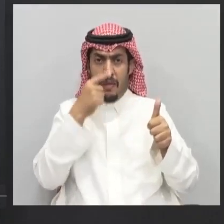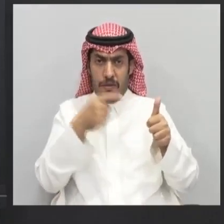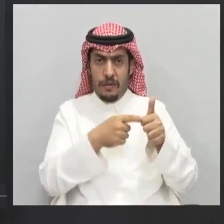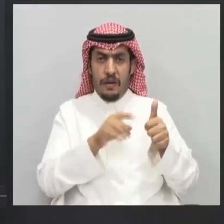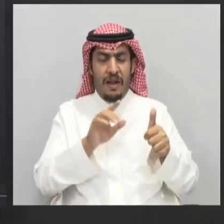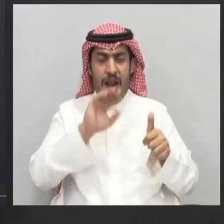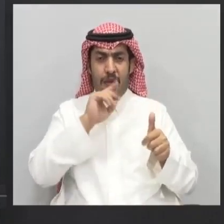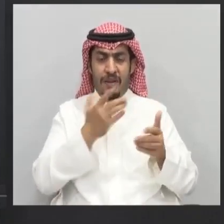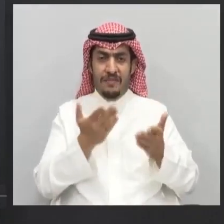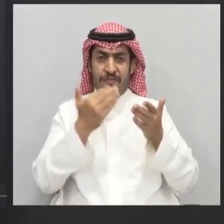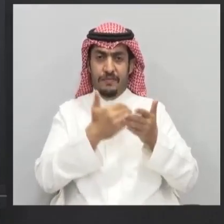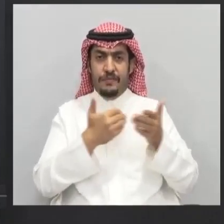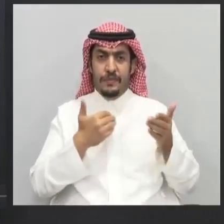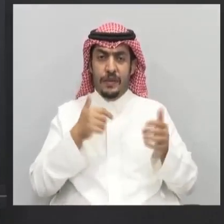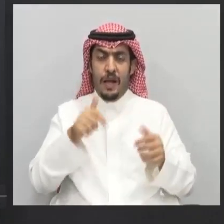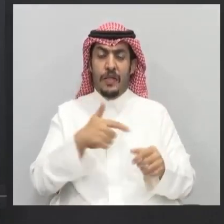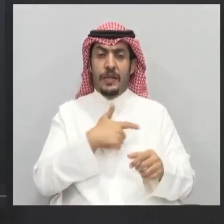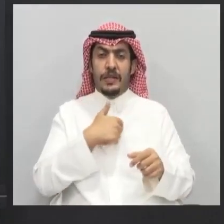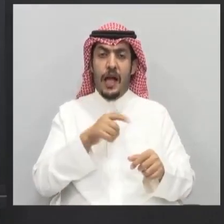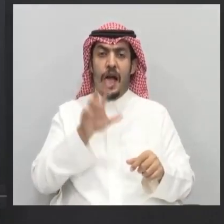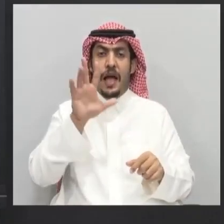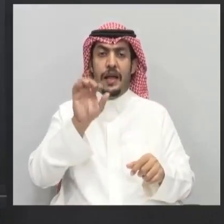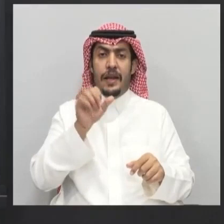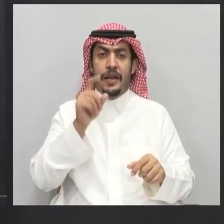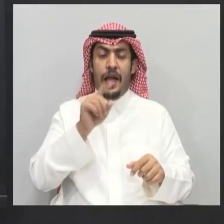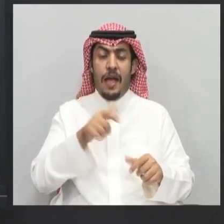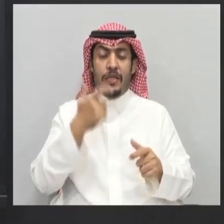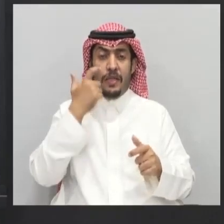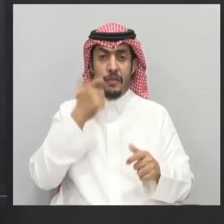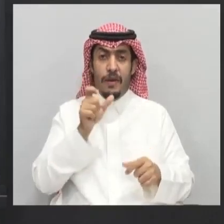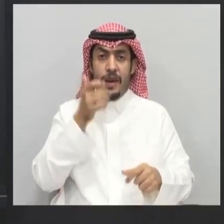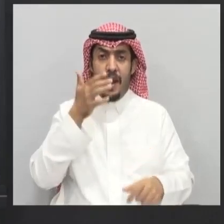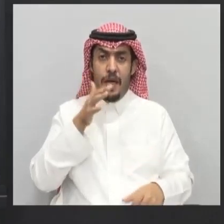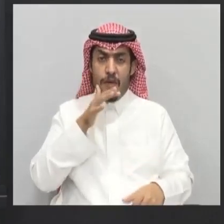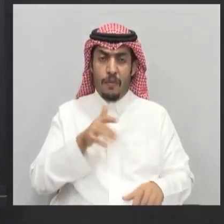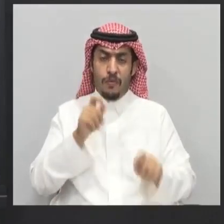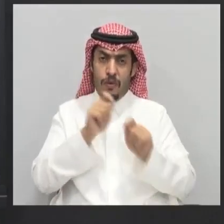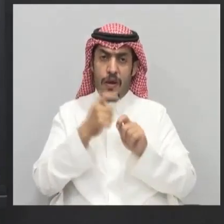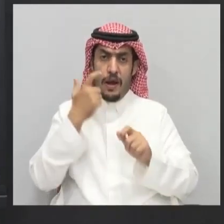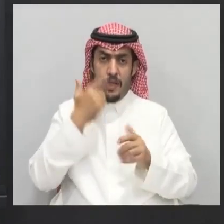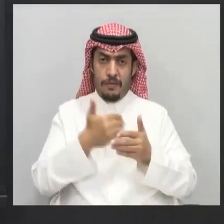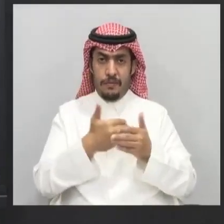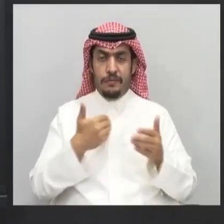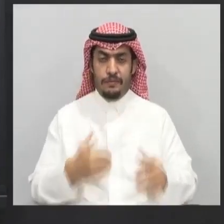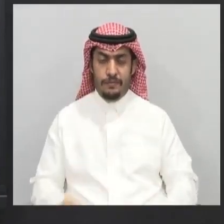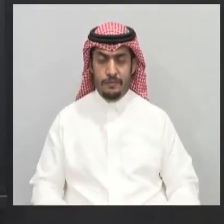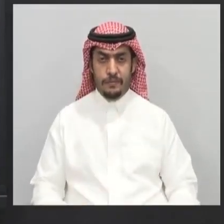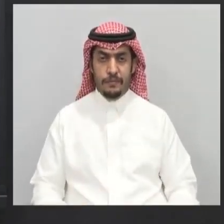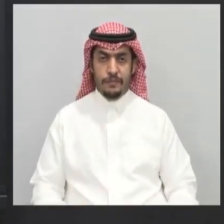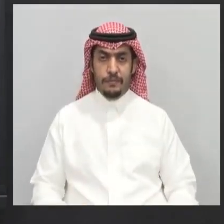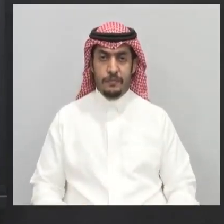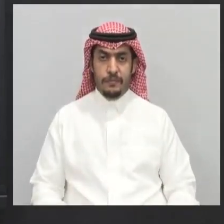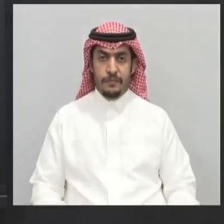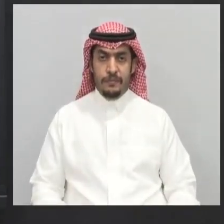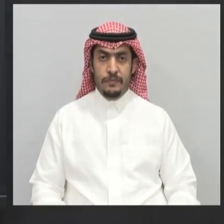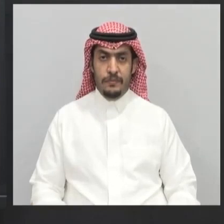نسال الله السلامه والعافيه فهذا هو الرياء الذي حذر منه النبي عليه الصلاه والسلام حذر منه النبي